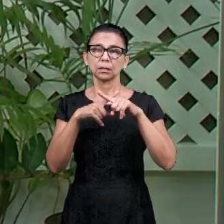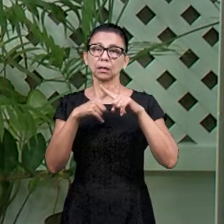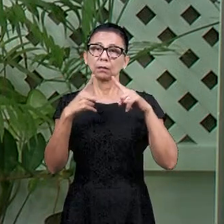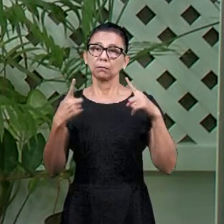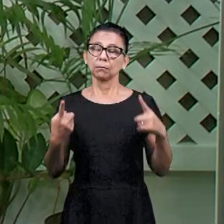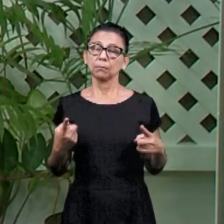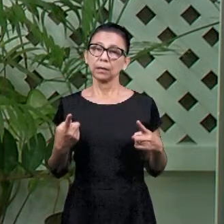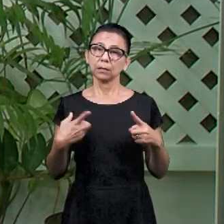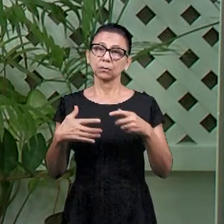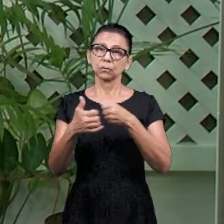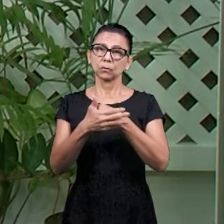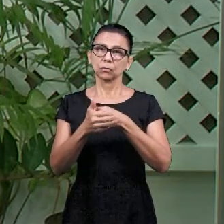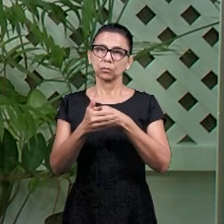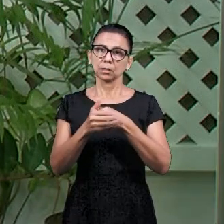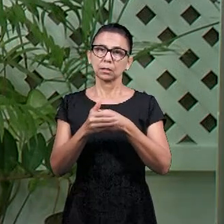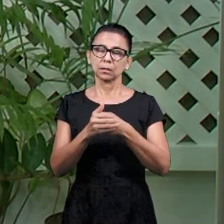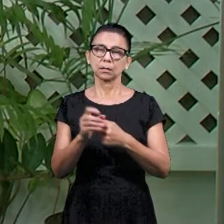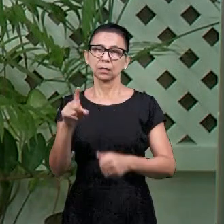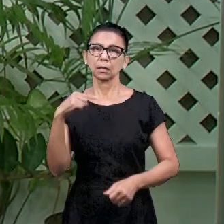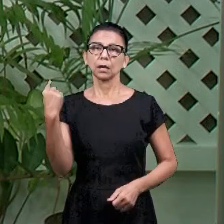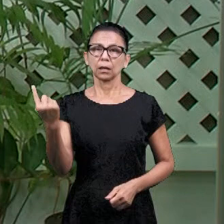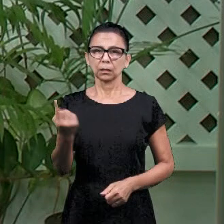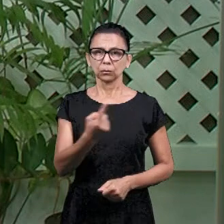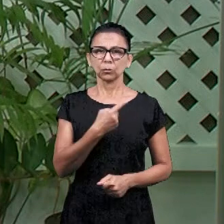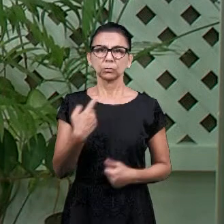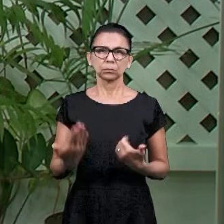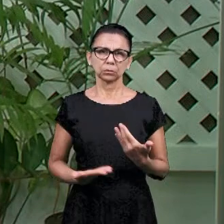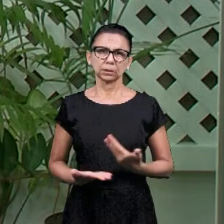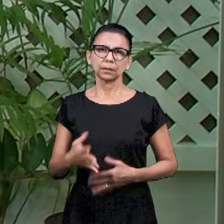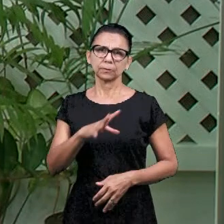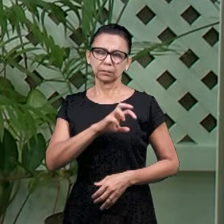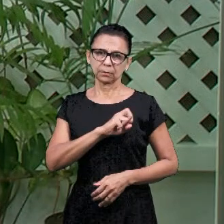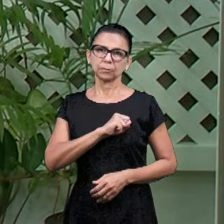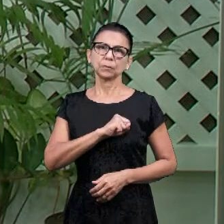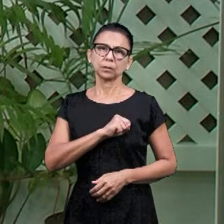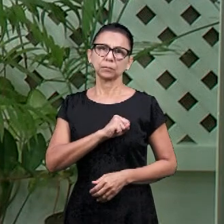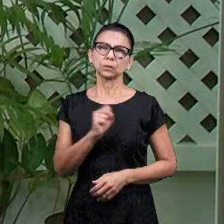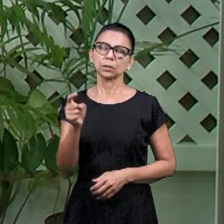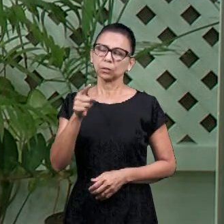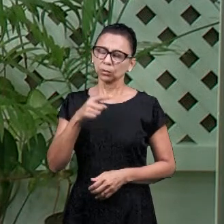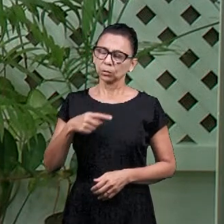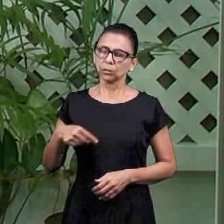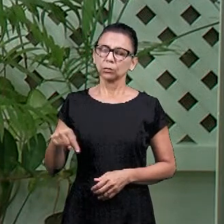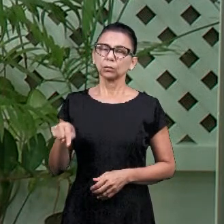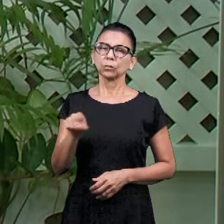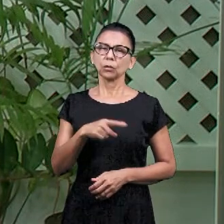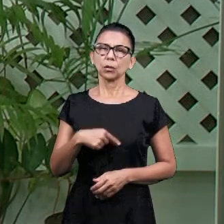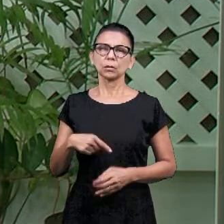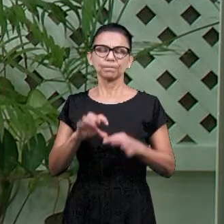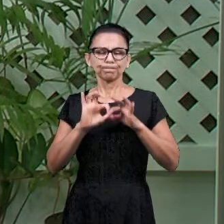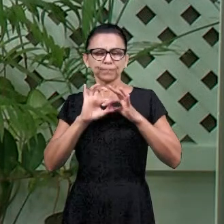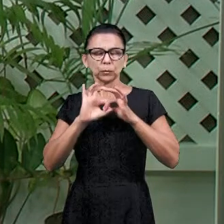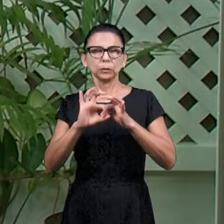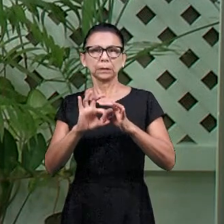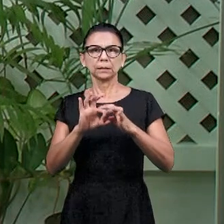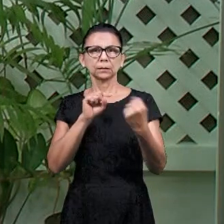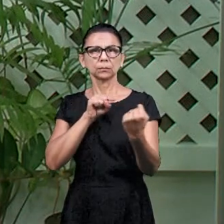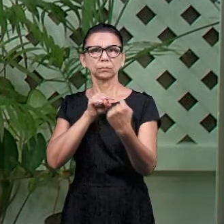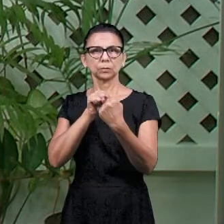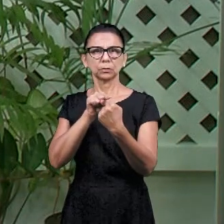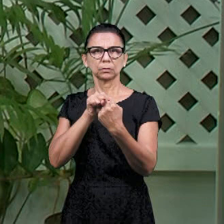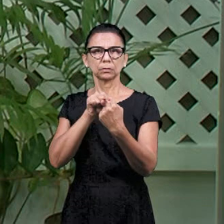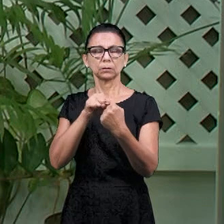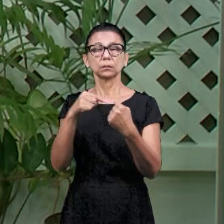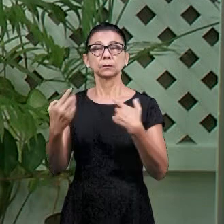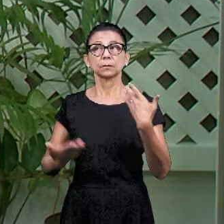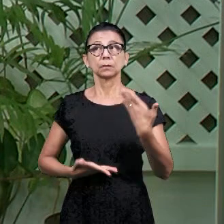mais reste ici notre message de consolation à nos bien-aimés qui pleurent en ce moment, et nous aussi avec eux.